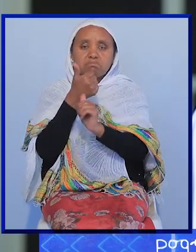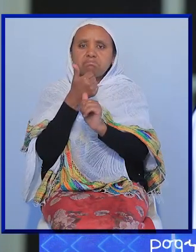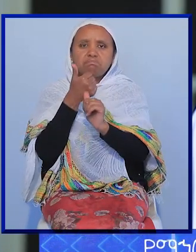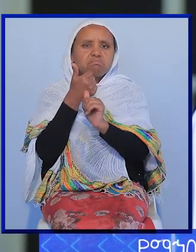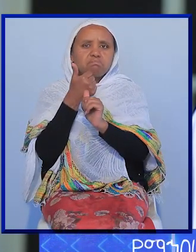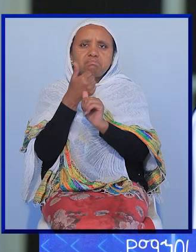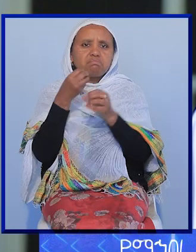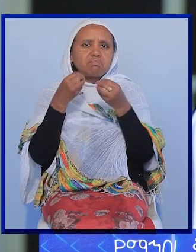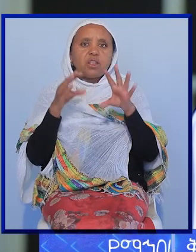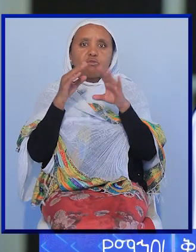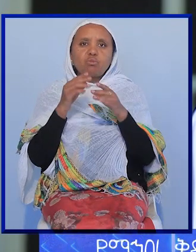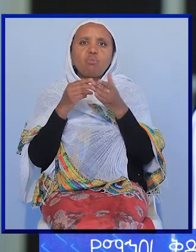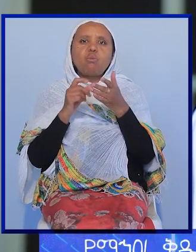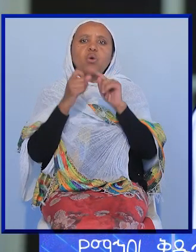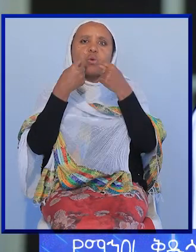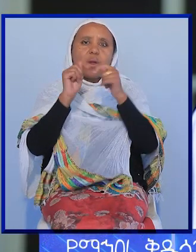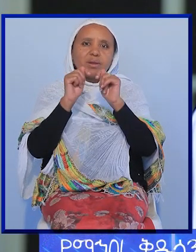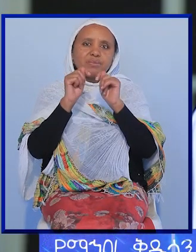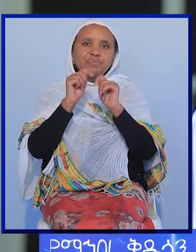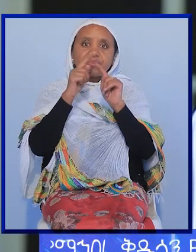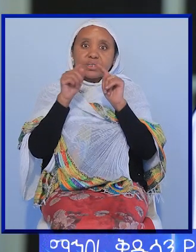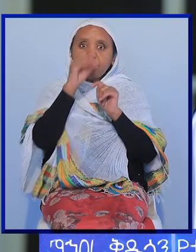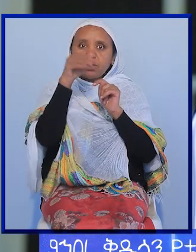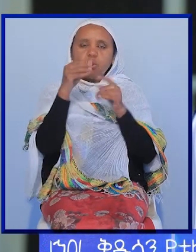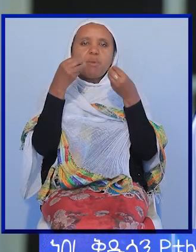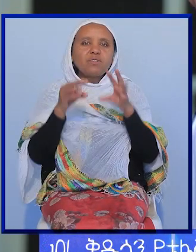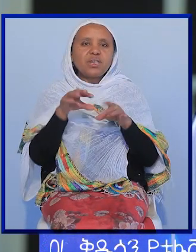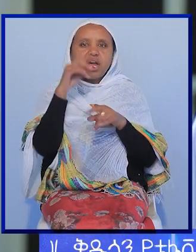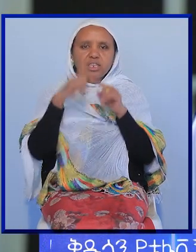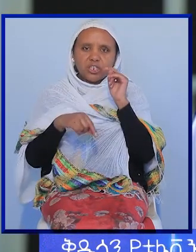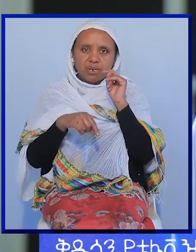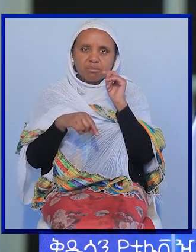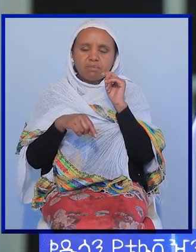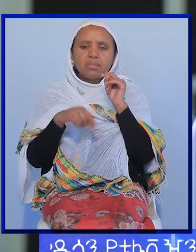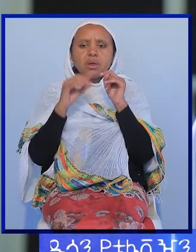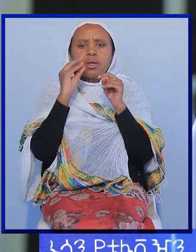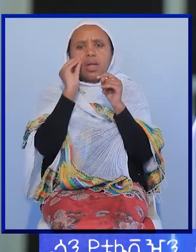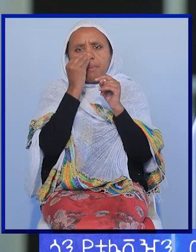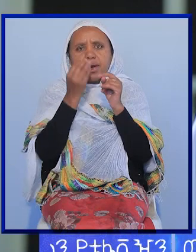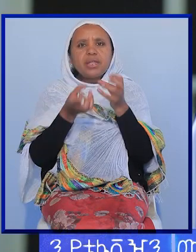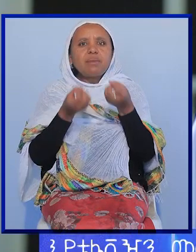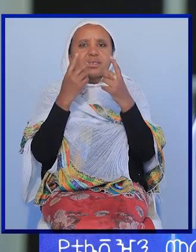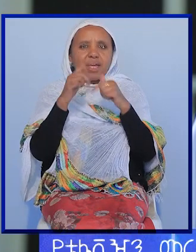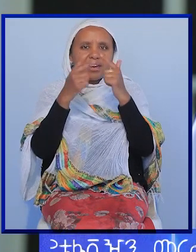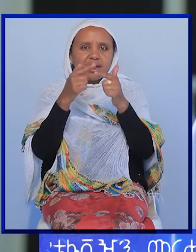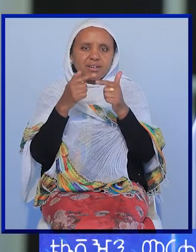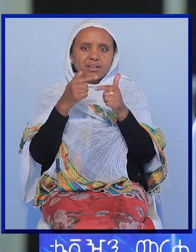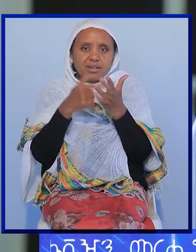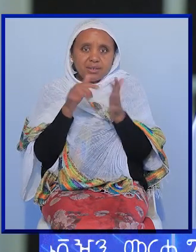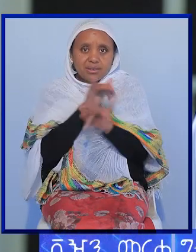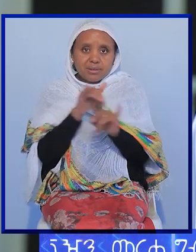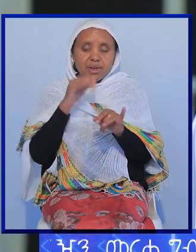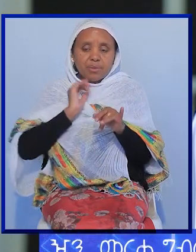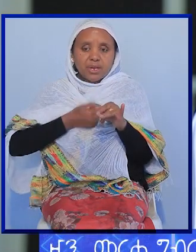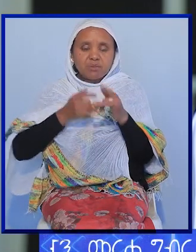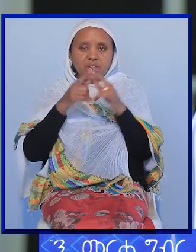ሞክሯል። ተከታዮቹንም መስቀሉንም ማርገፍ ማጥፋት ግን አልተቻለም። እያበቡ እየበዙ ይሄዳሉ እንጂ ልክ እንዲሁ ነው። የእመቤታችን